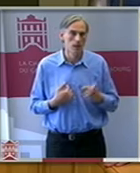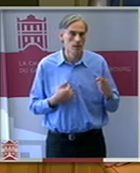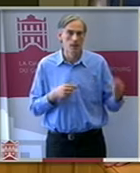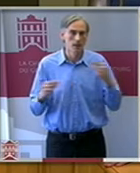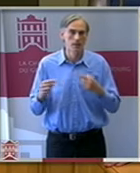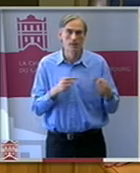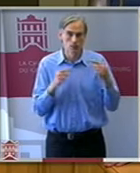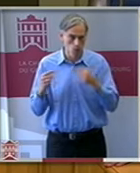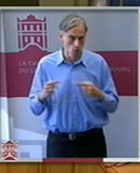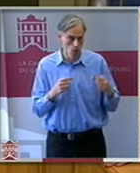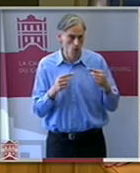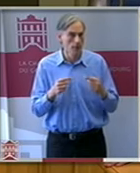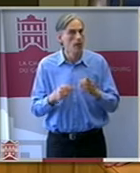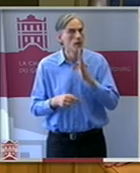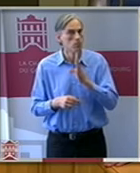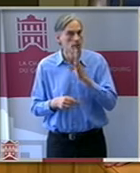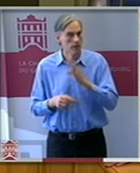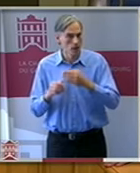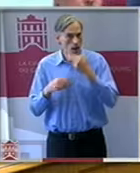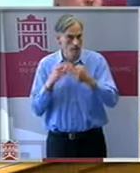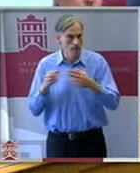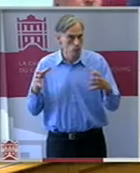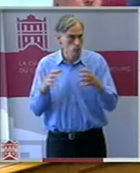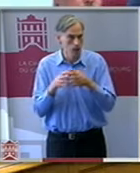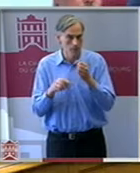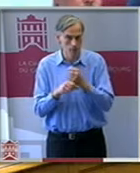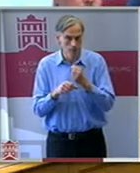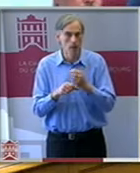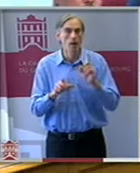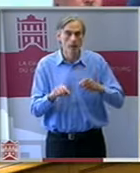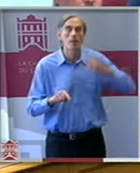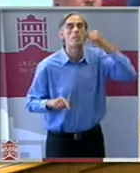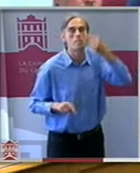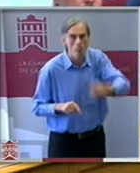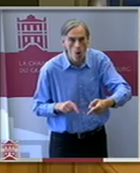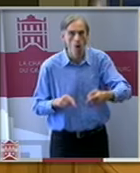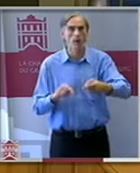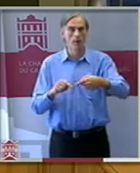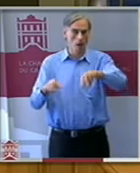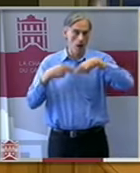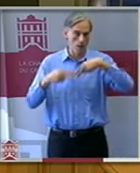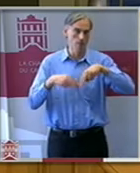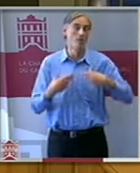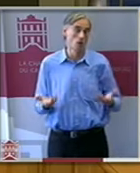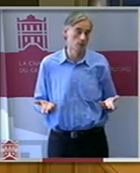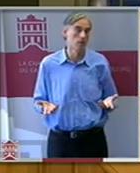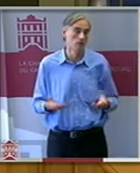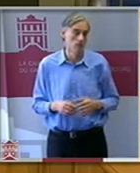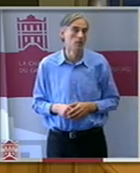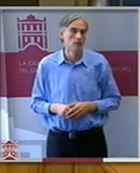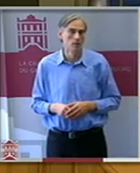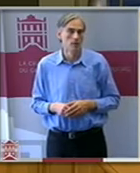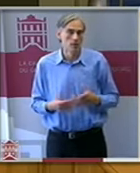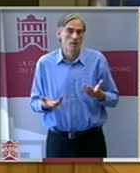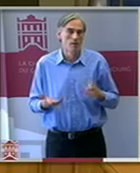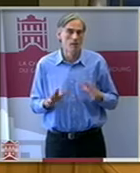bei Metall der Nation machen oder bei der außenpolitischen Debatte machen. Das gibt auch, justement, Deklarationen von der Regierung abwerten und da könnt man auch